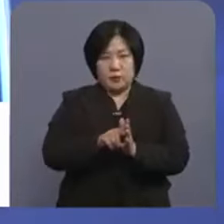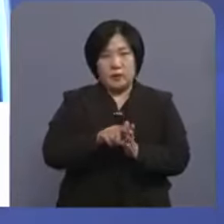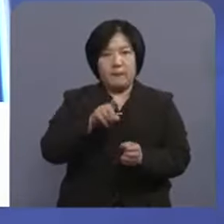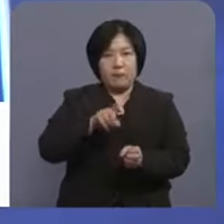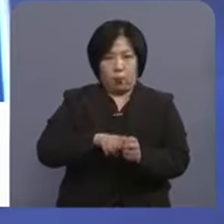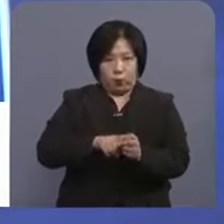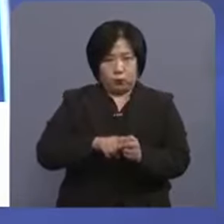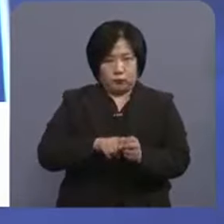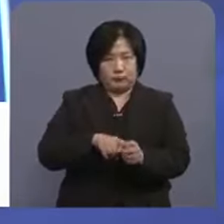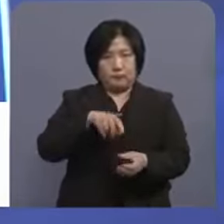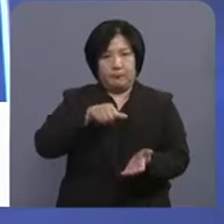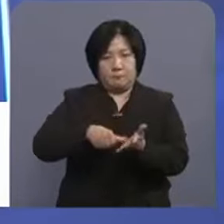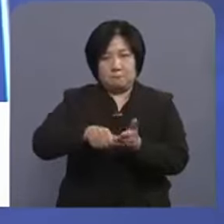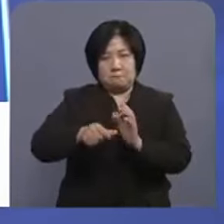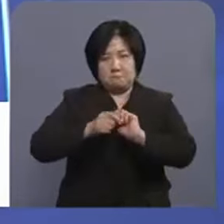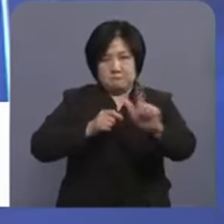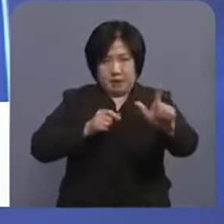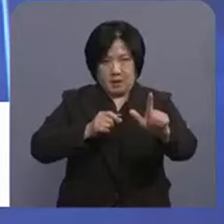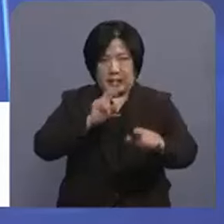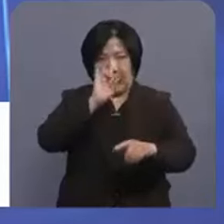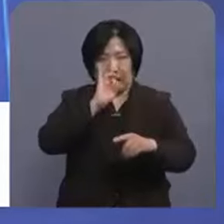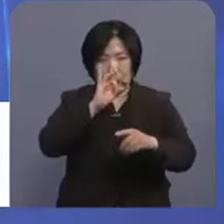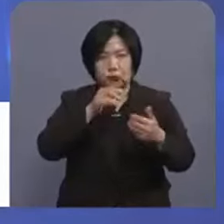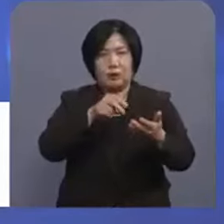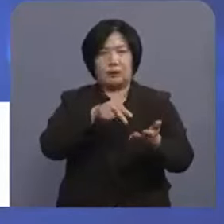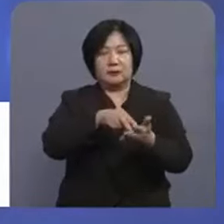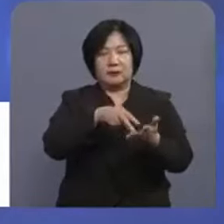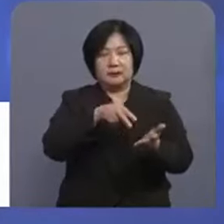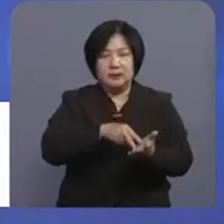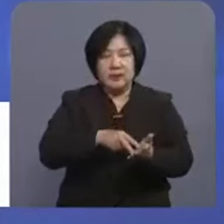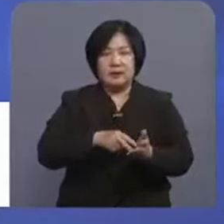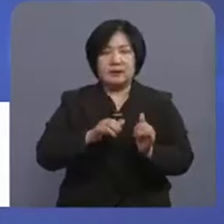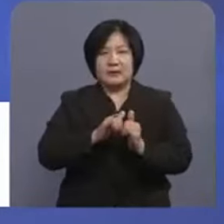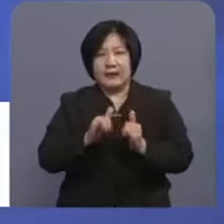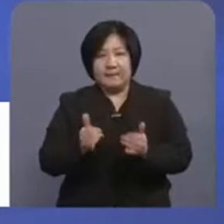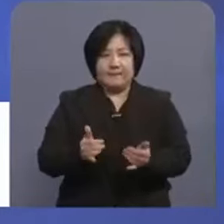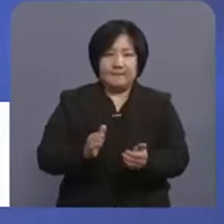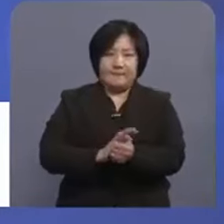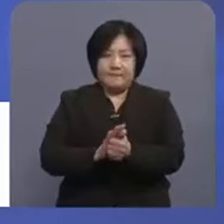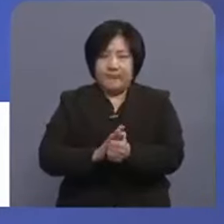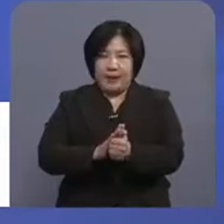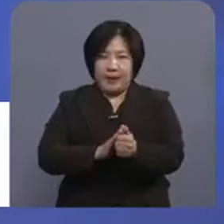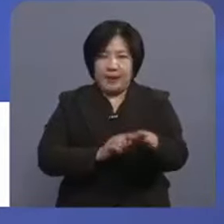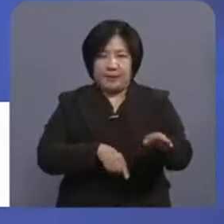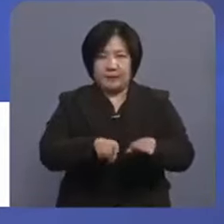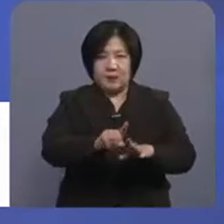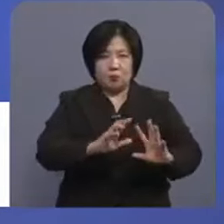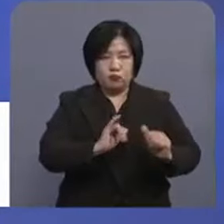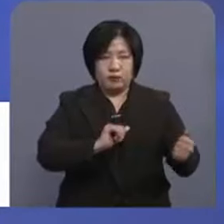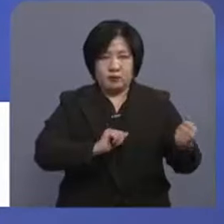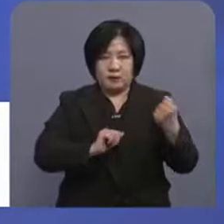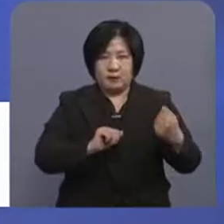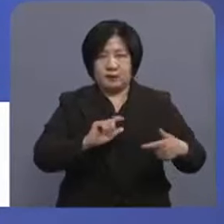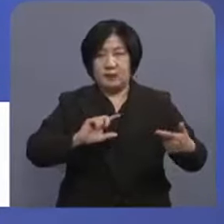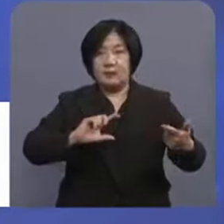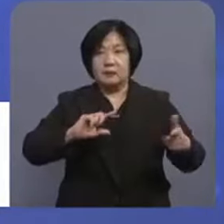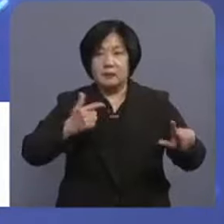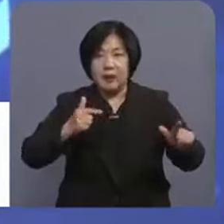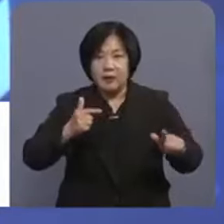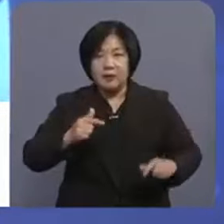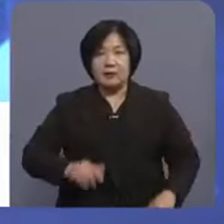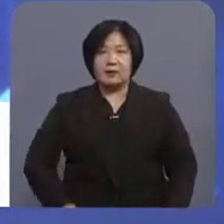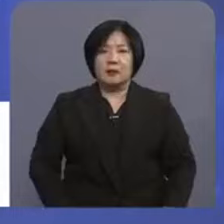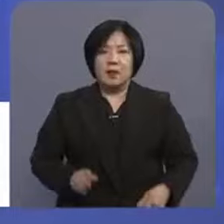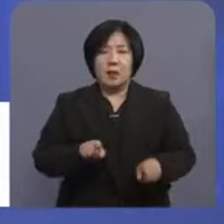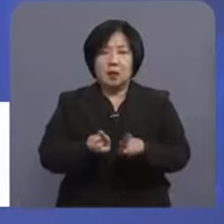한 것으로 보입니다. 또 중앙당 차원에서 민심 달래기에 나선 국민의힘과 달리 더불어민주당은 지역 이슈를 선점하지